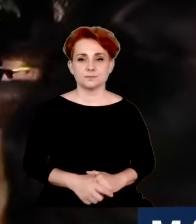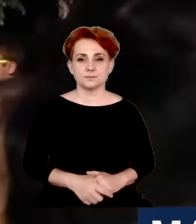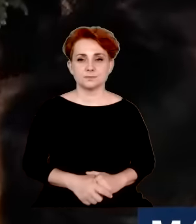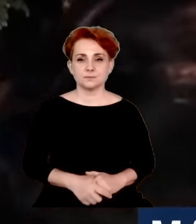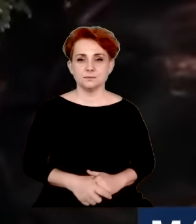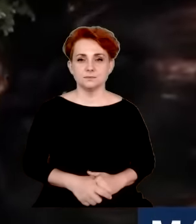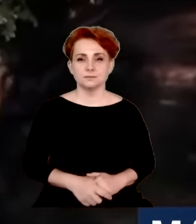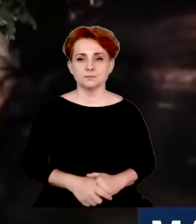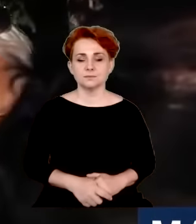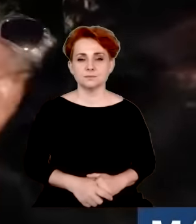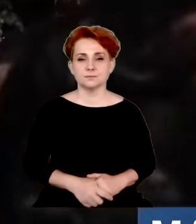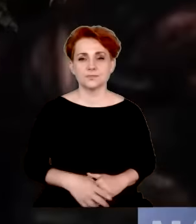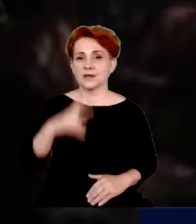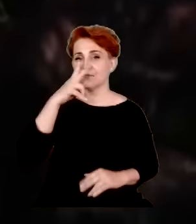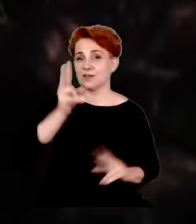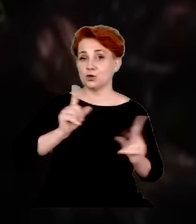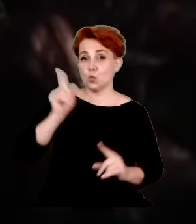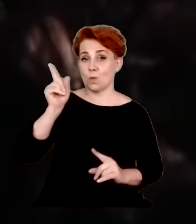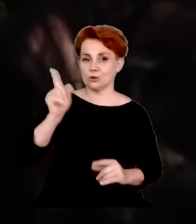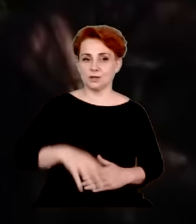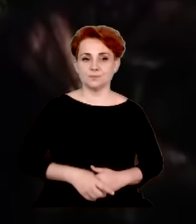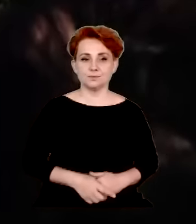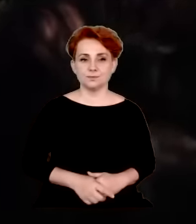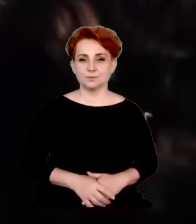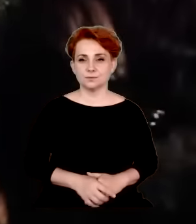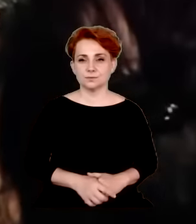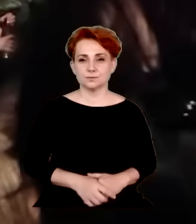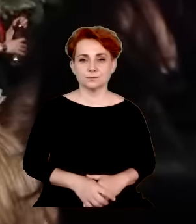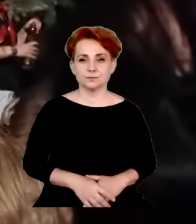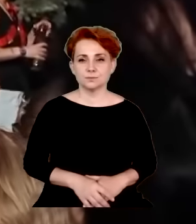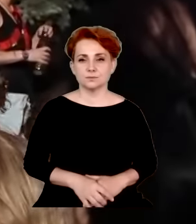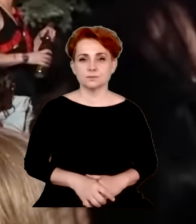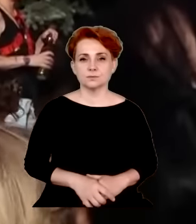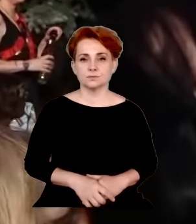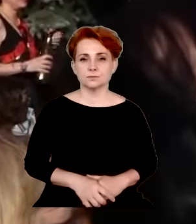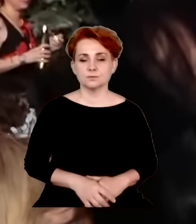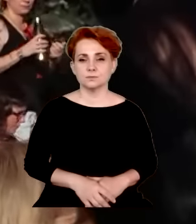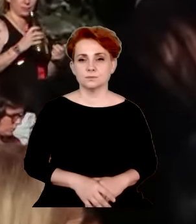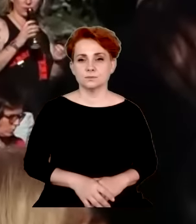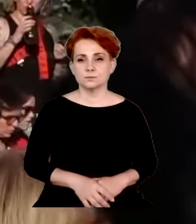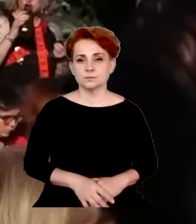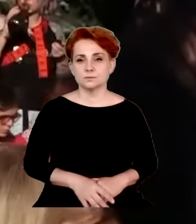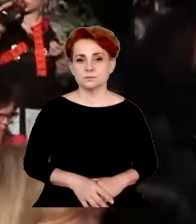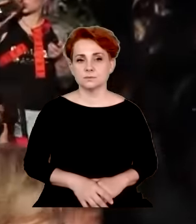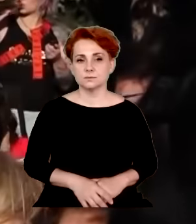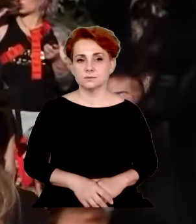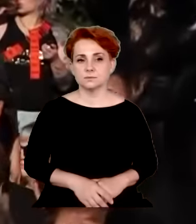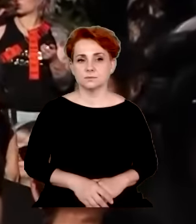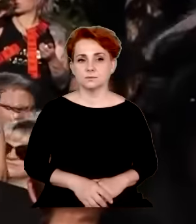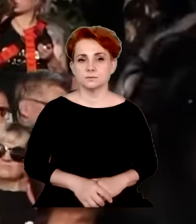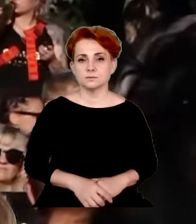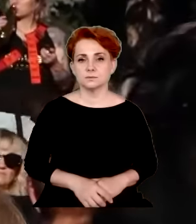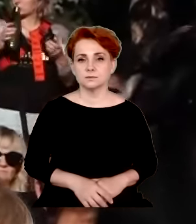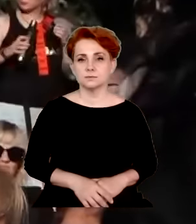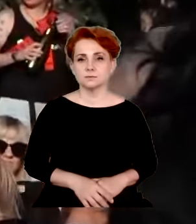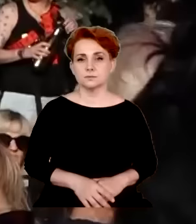I mamy dwie koalicje. Jedna to jest Lewica i Koalicja Obywatelska, a druga to jest Federacja i PSL.